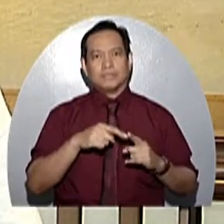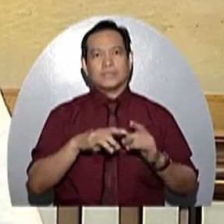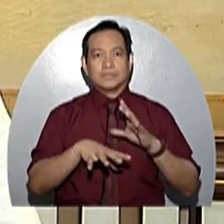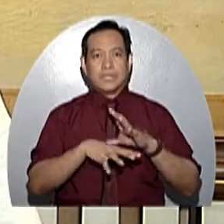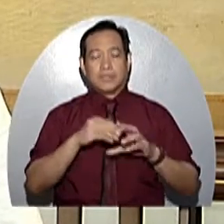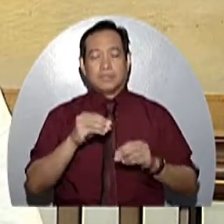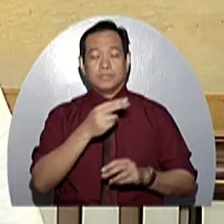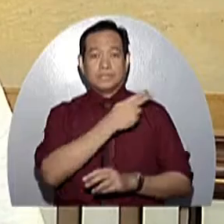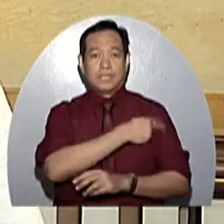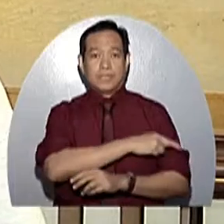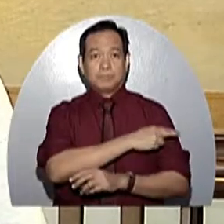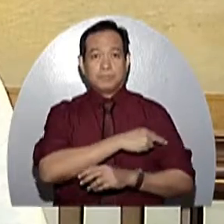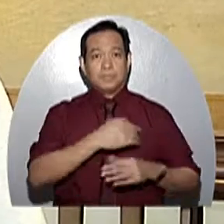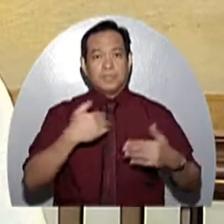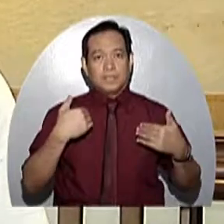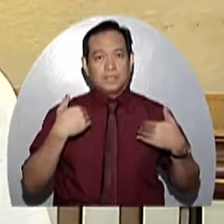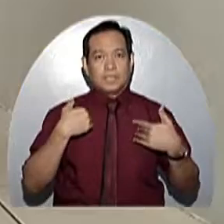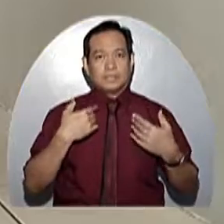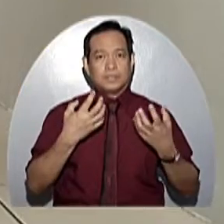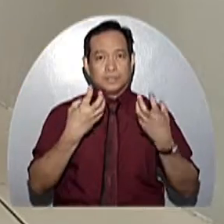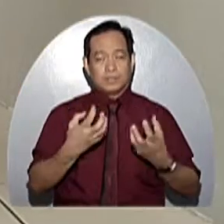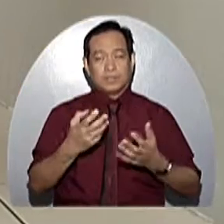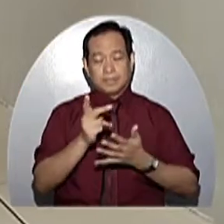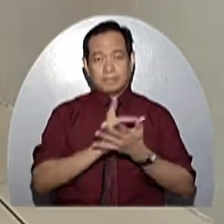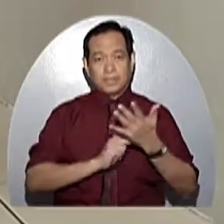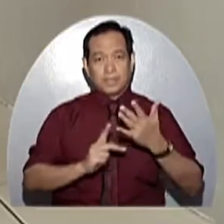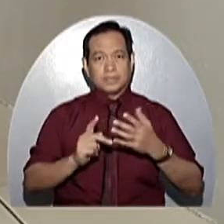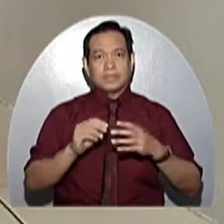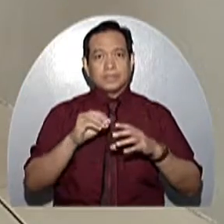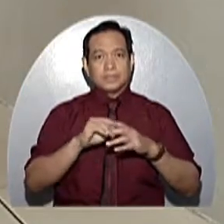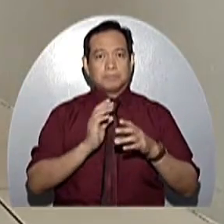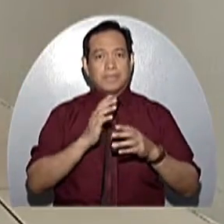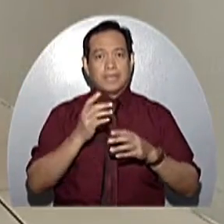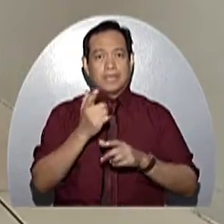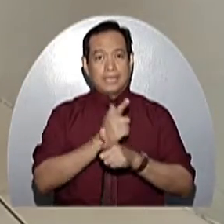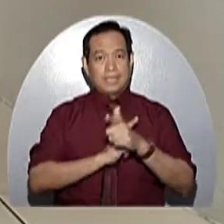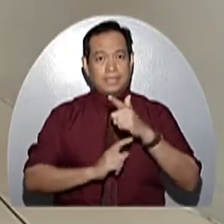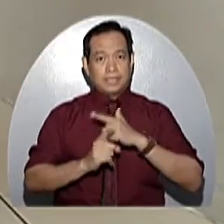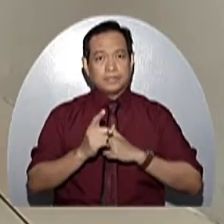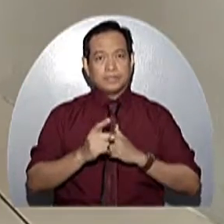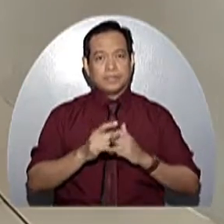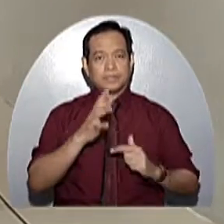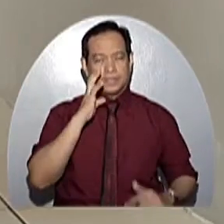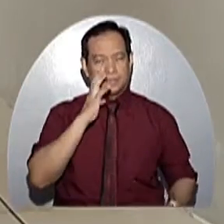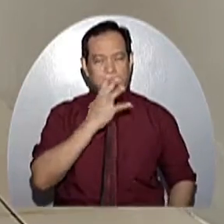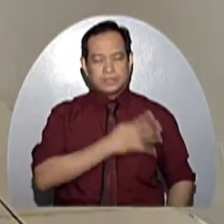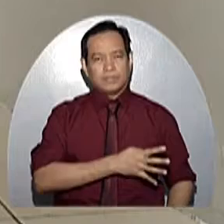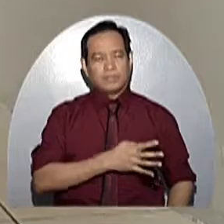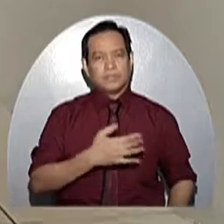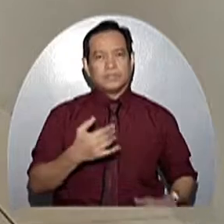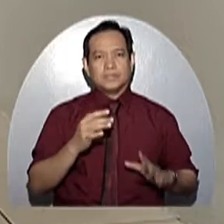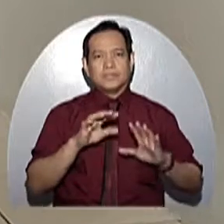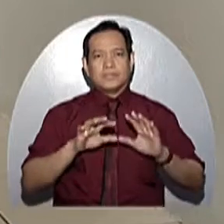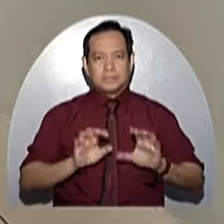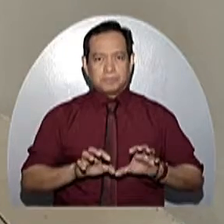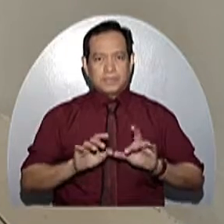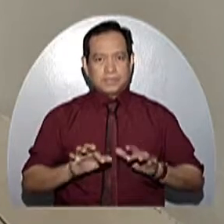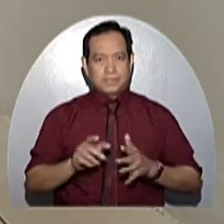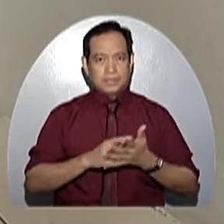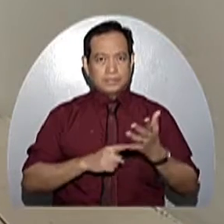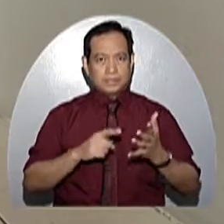ko sa ospital, may namamagang parte sa hita ko. Binaliwala lang yun nila, bali hinihilot-hilot